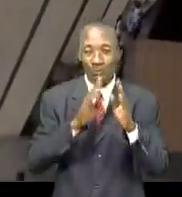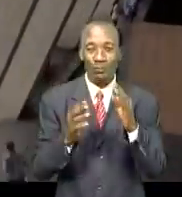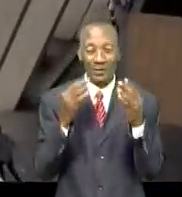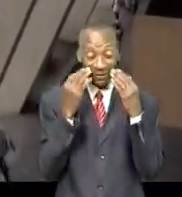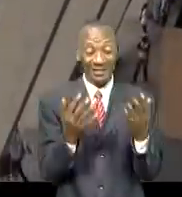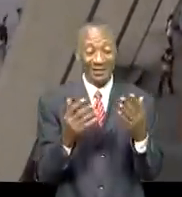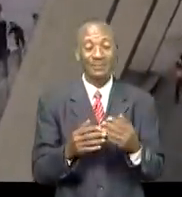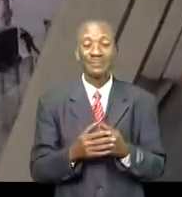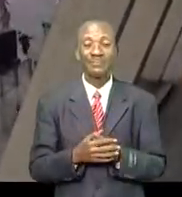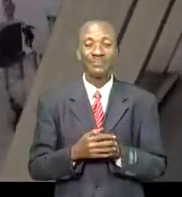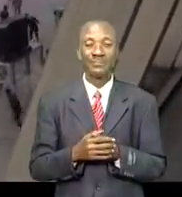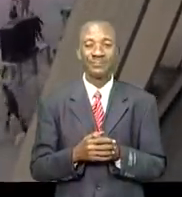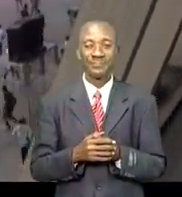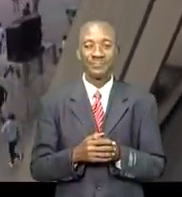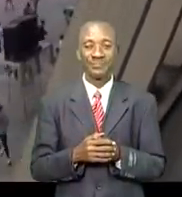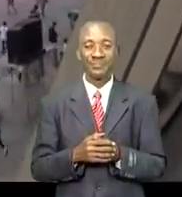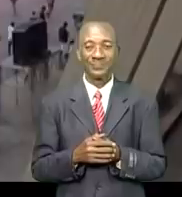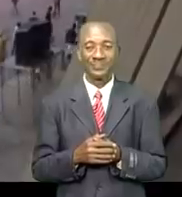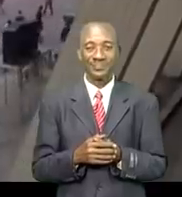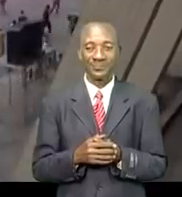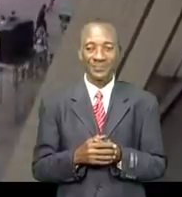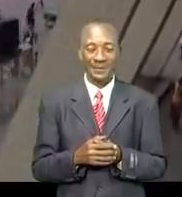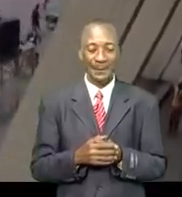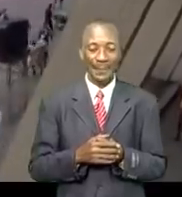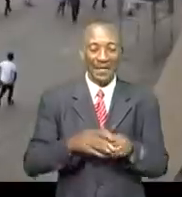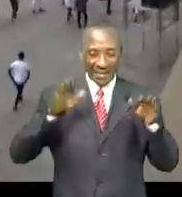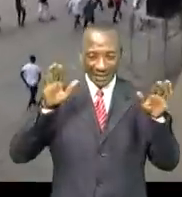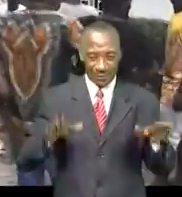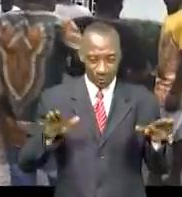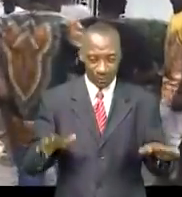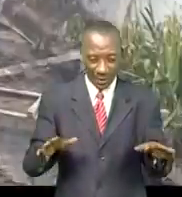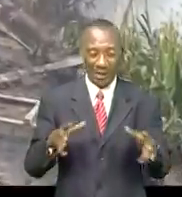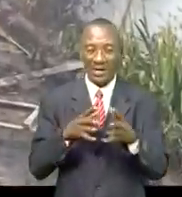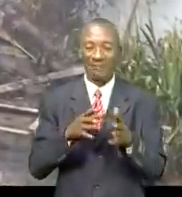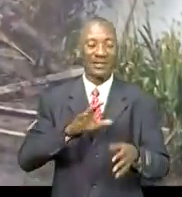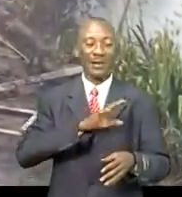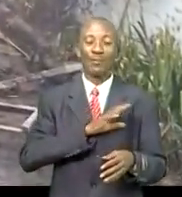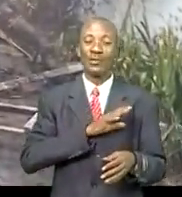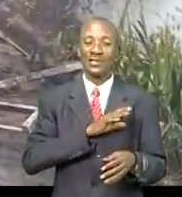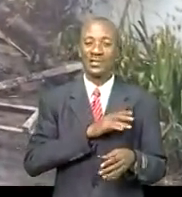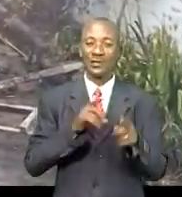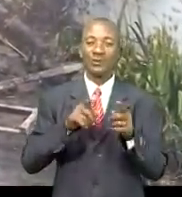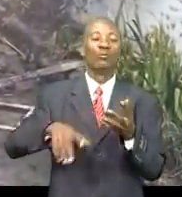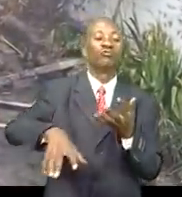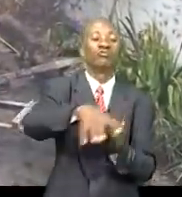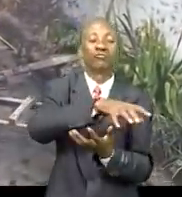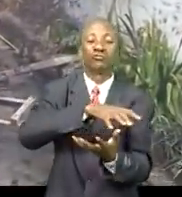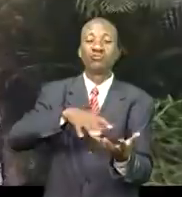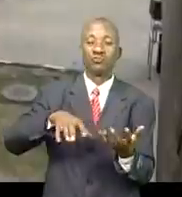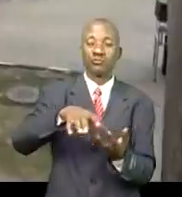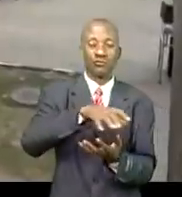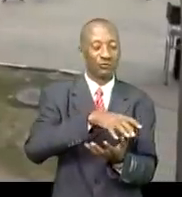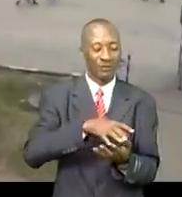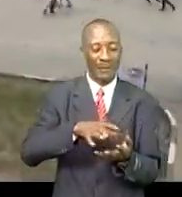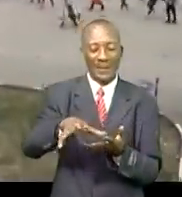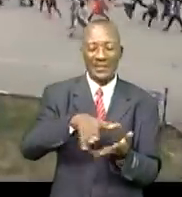Après les échafaudés entre certains fidèles musulmans et la police nationale congolaise ayant causé des blessés graves et des dégâts matériels,